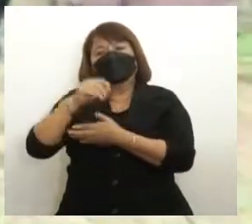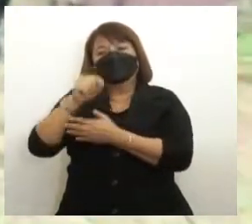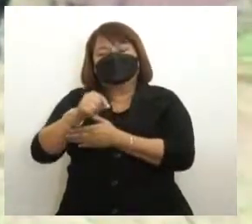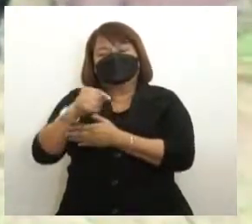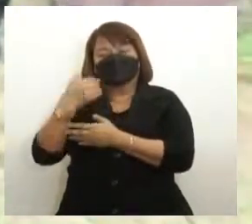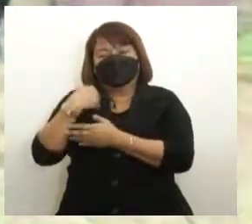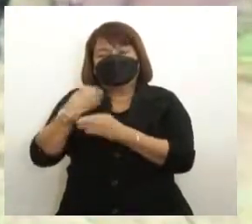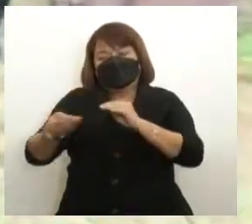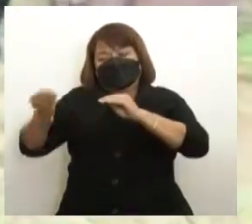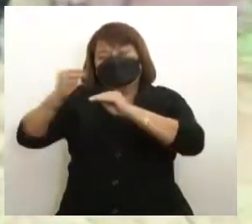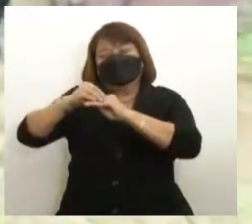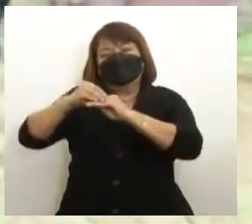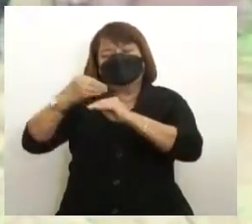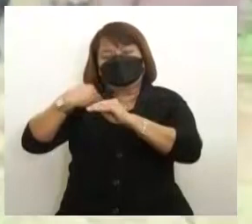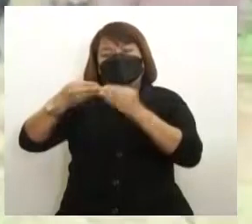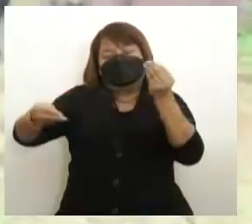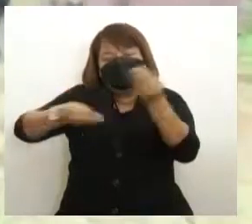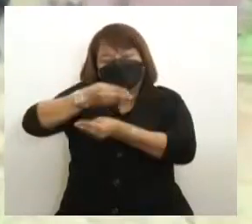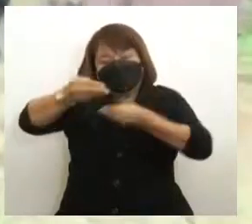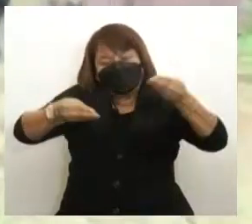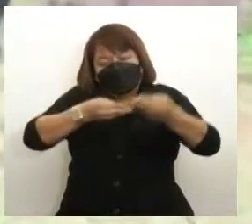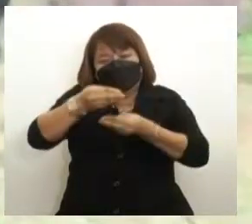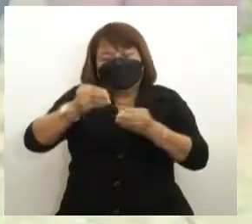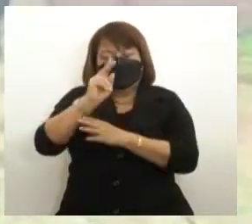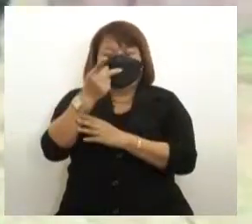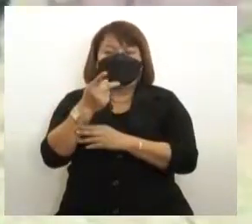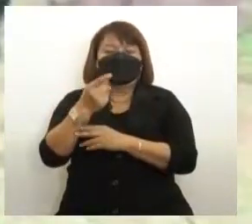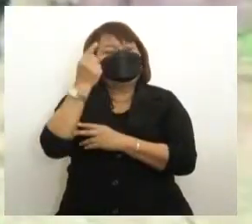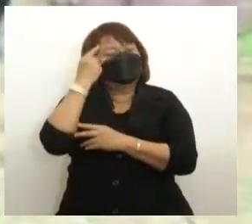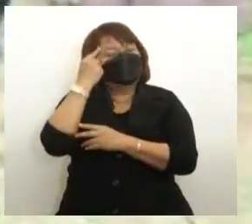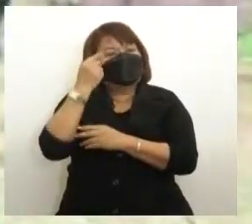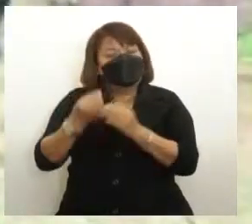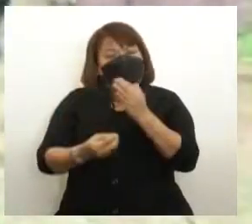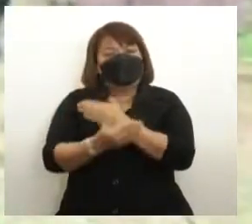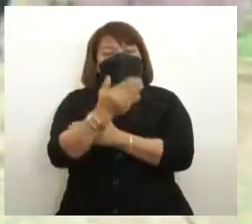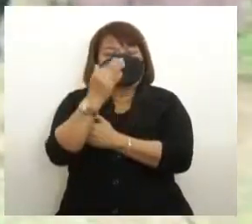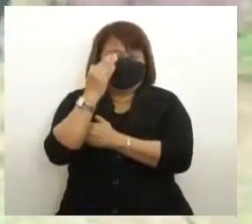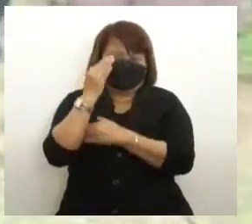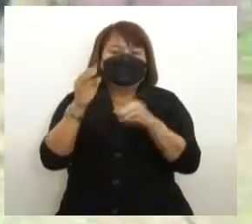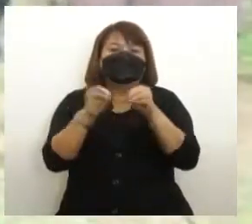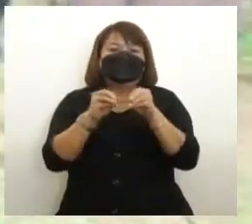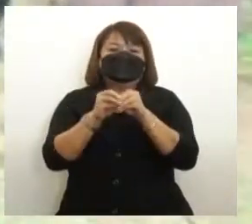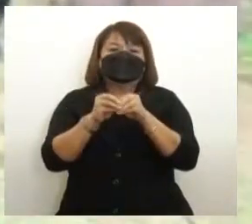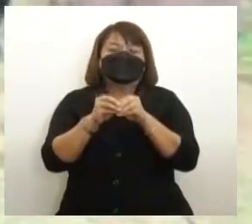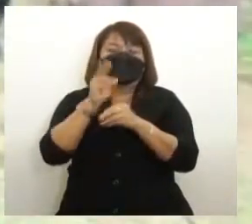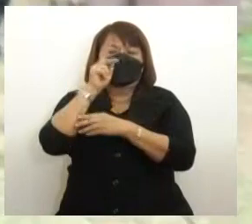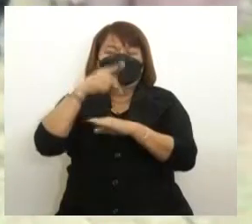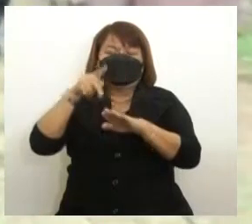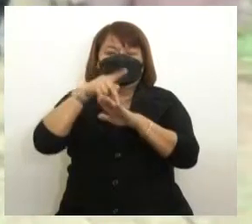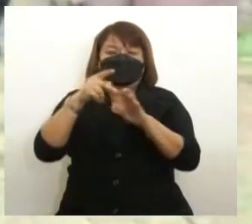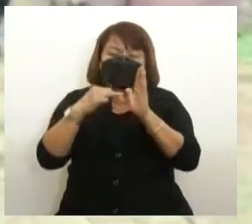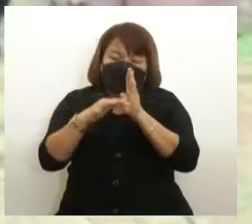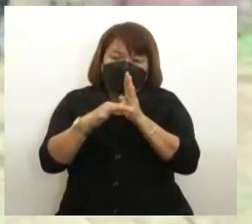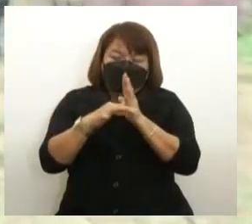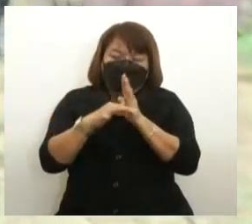ติมเต็มเราก็จะเรียกเปลี่ยนเรียนรู้กันนะครับผมคาดว่าในโอกาสอันใกล้นี้นะครับเขตพื้นที่การศึกษา